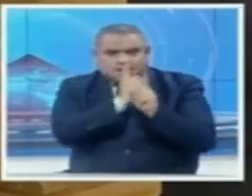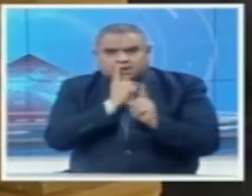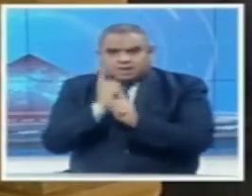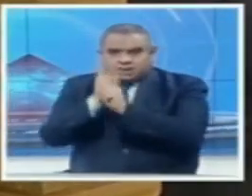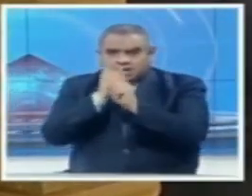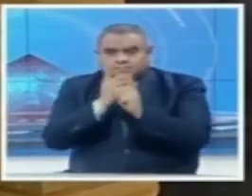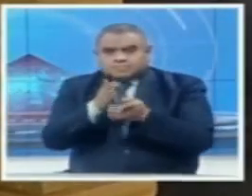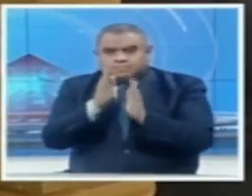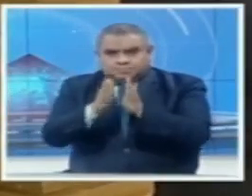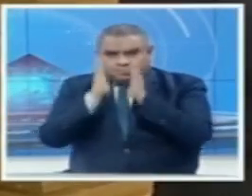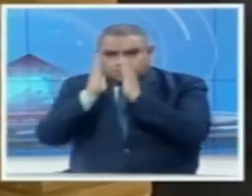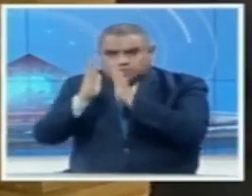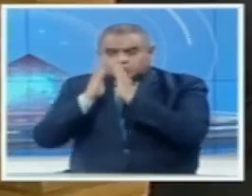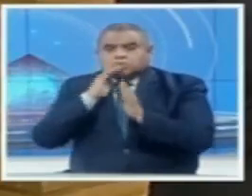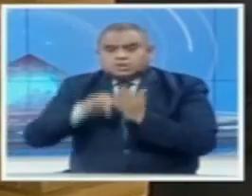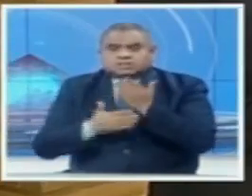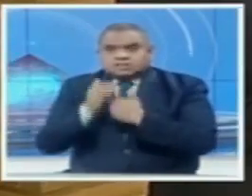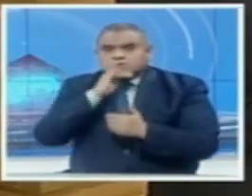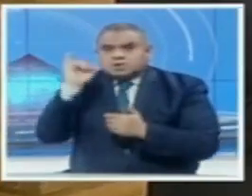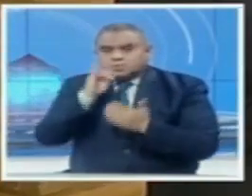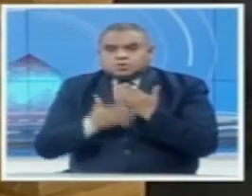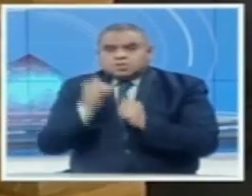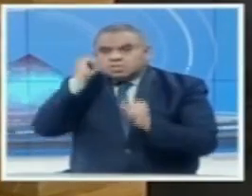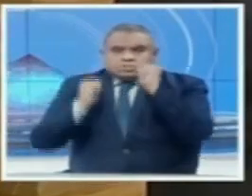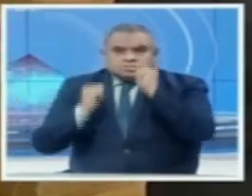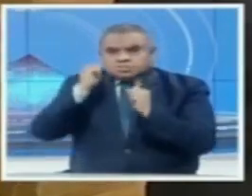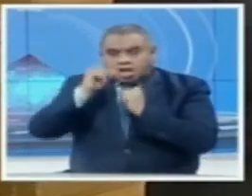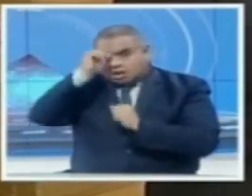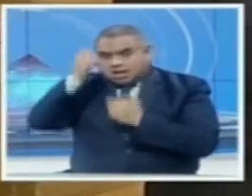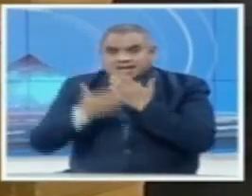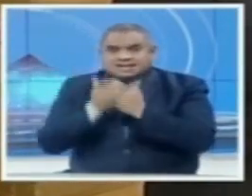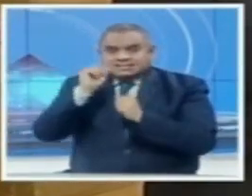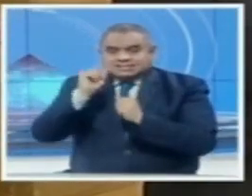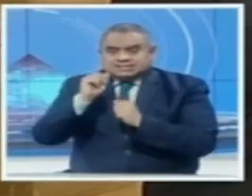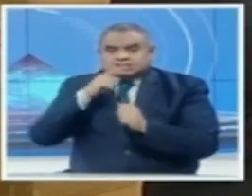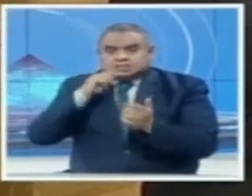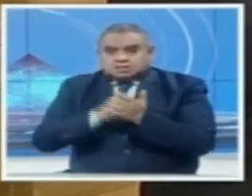الواضح طبعا ان هناك اهتمام كبير بطاقات المتجدده بس ربنا